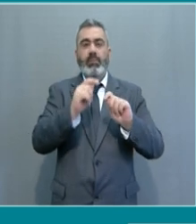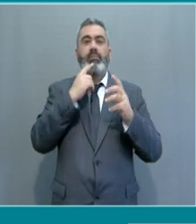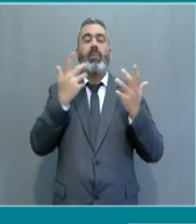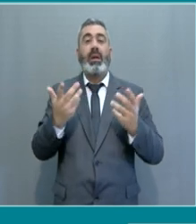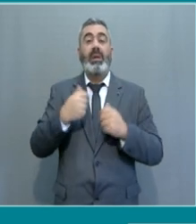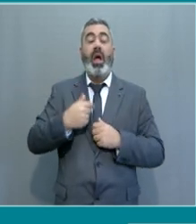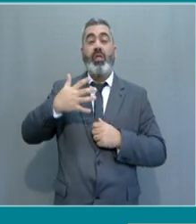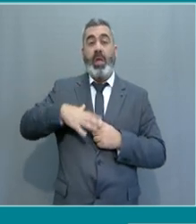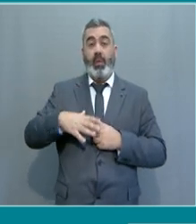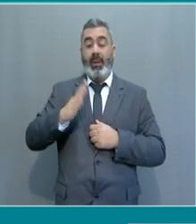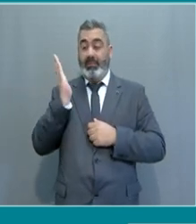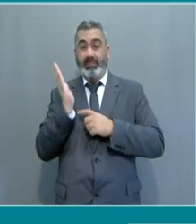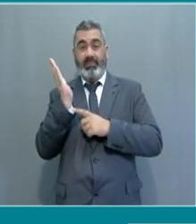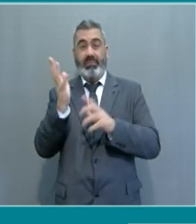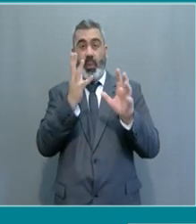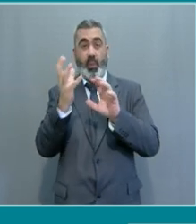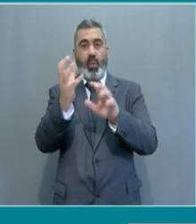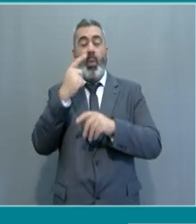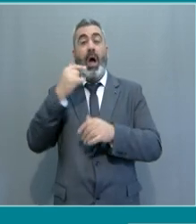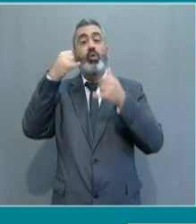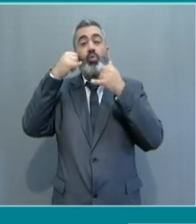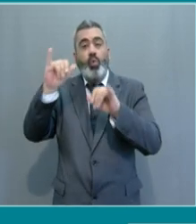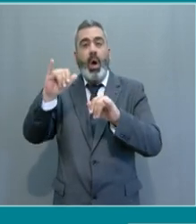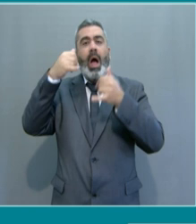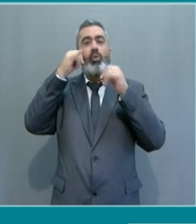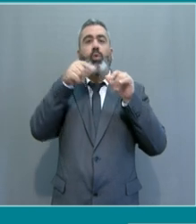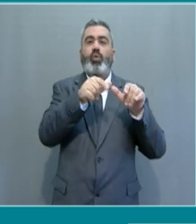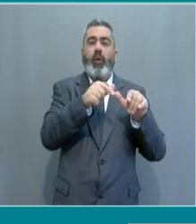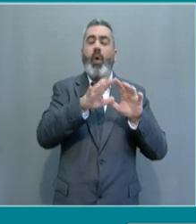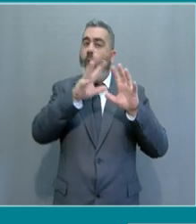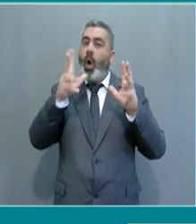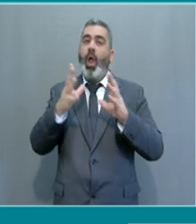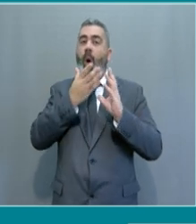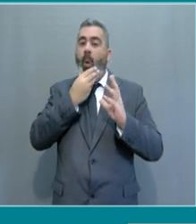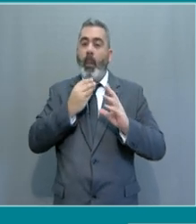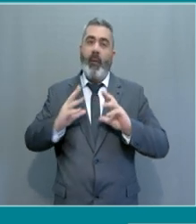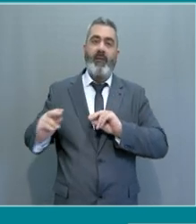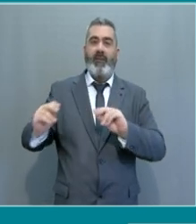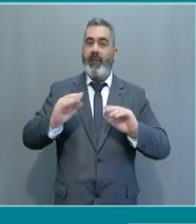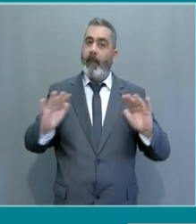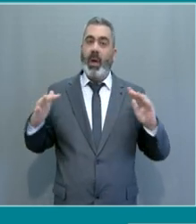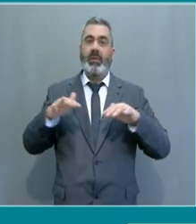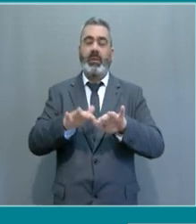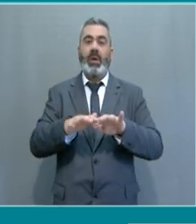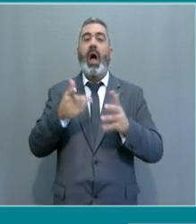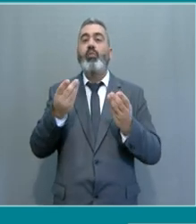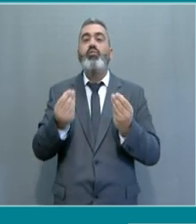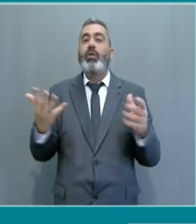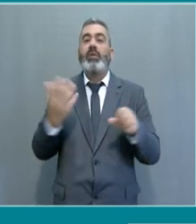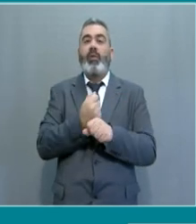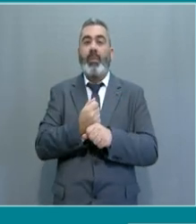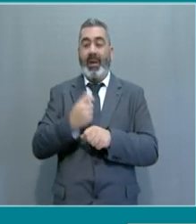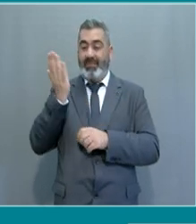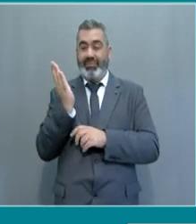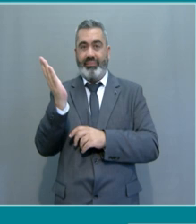συνύπαρξη κτηνοτροφίας, ενδυμικής πανίδας και ΑΠΕ, η οποία επιτυγχάνεται και με την διάνοιξη διόδων ανάμεσα στα έργα,